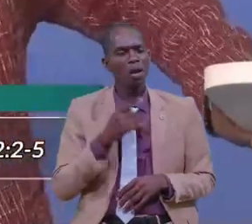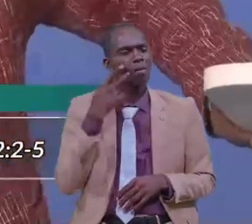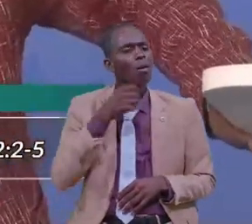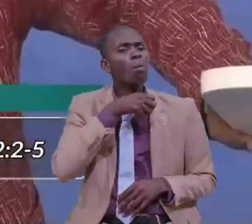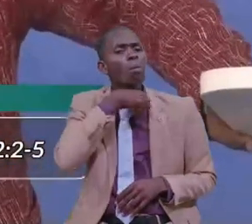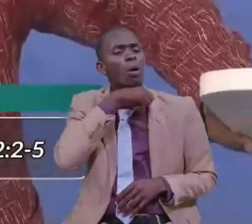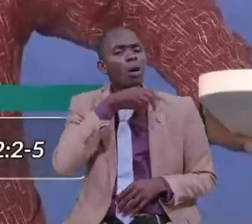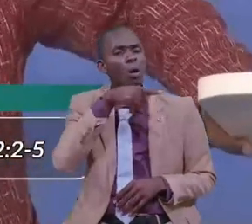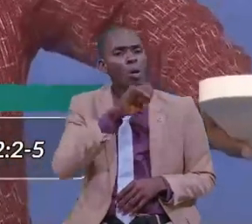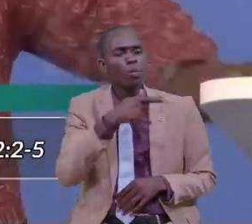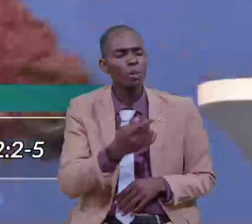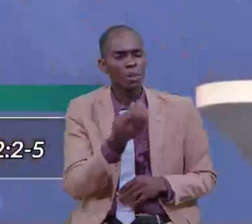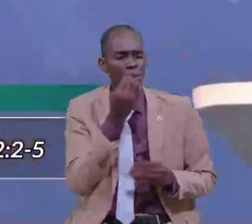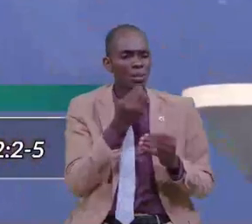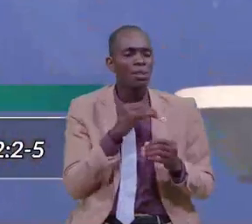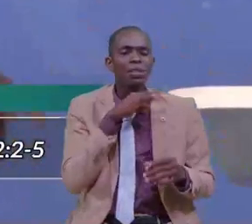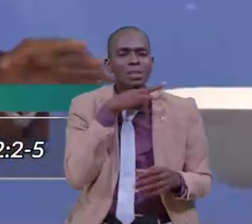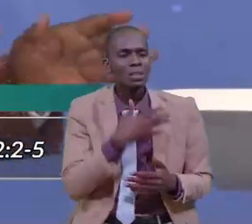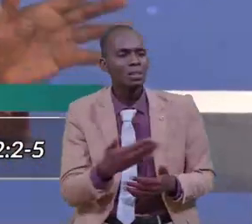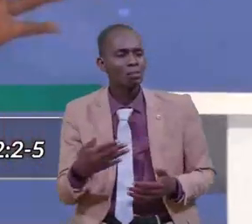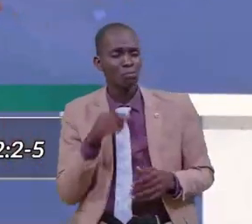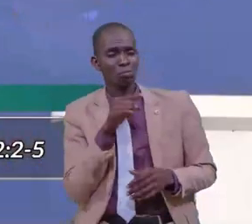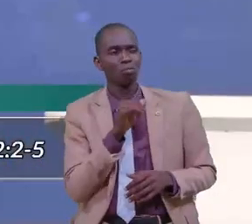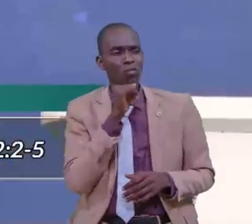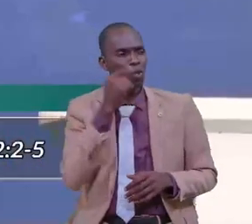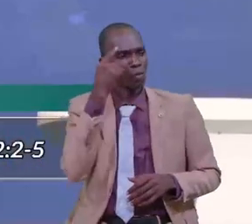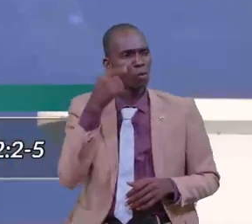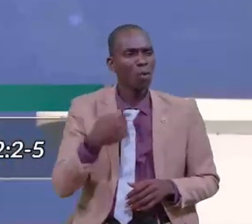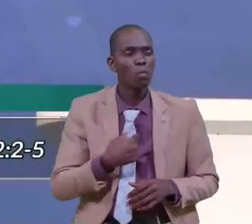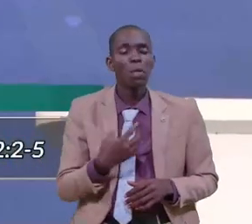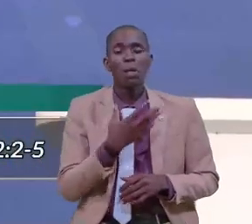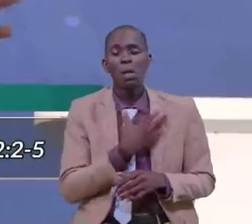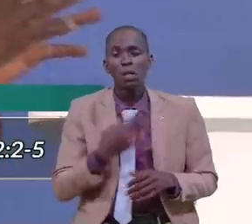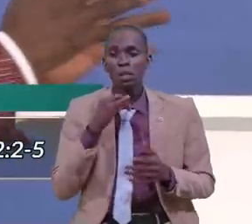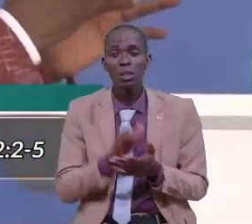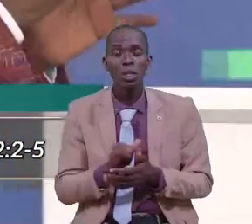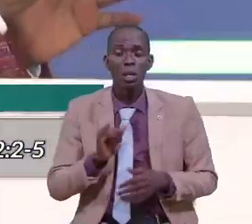le porc qui roule dans la boue. C'est quand tu fais ton choix et tu te dis,